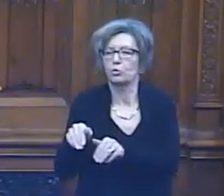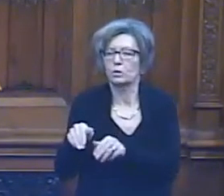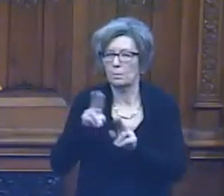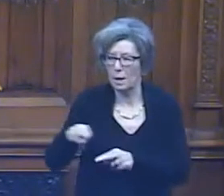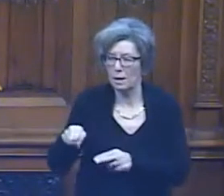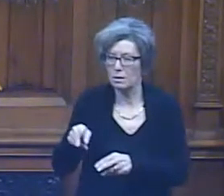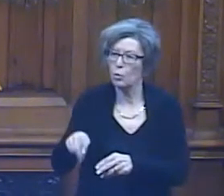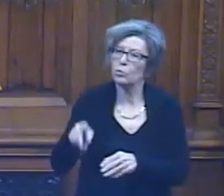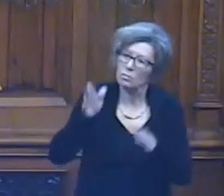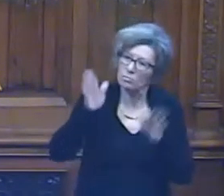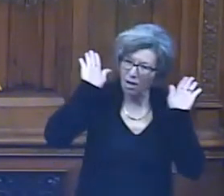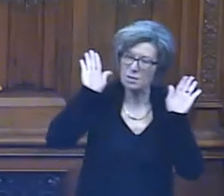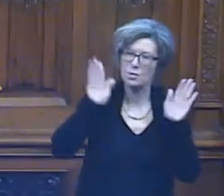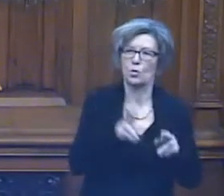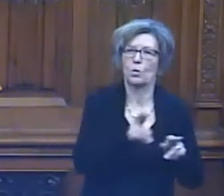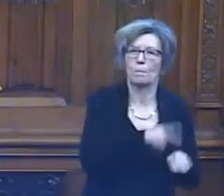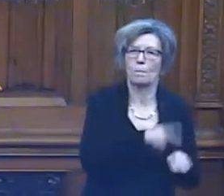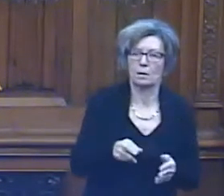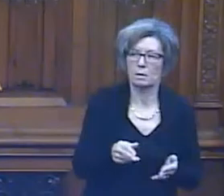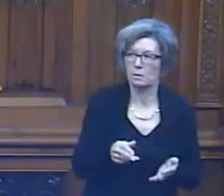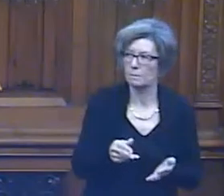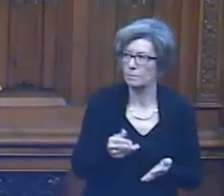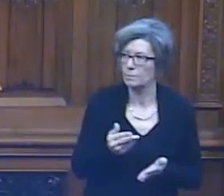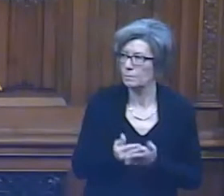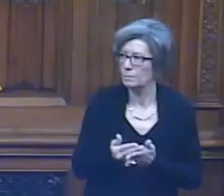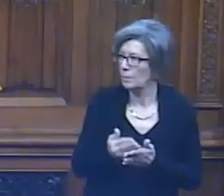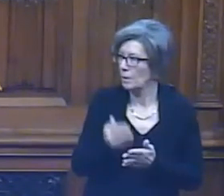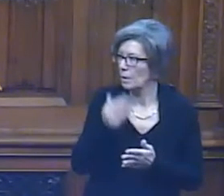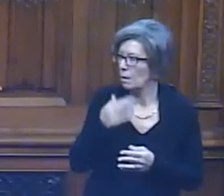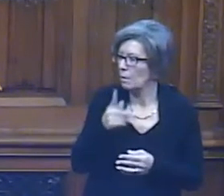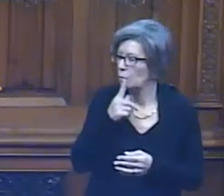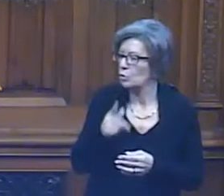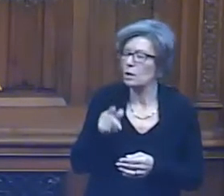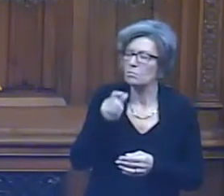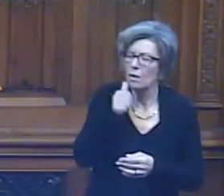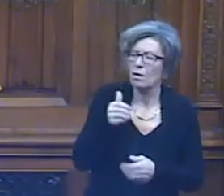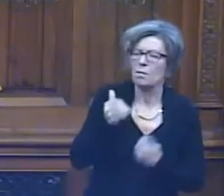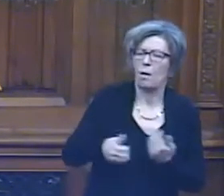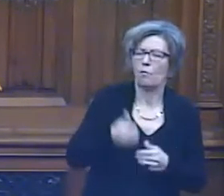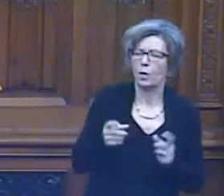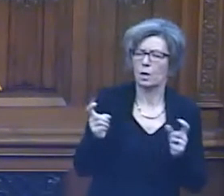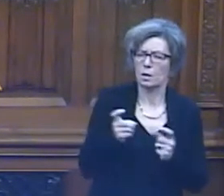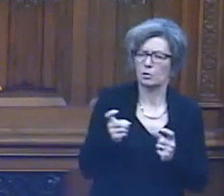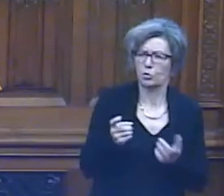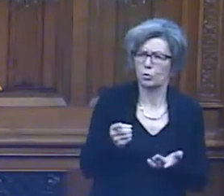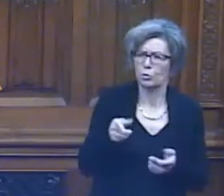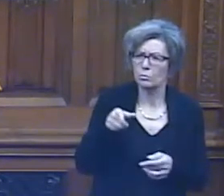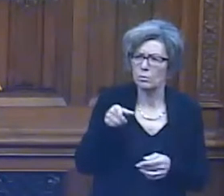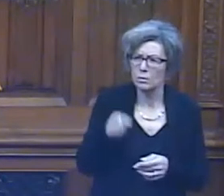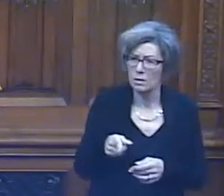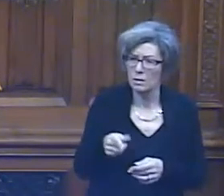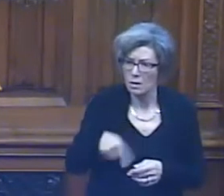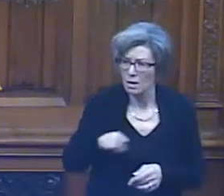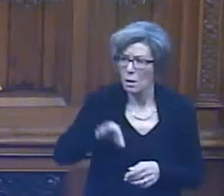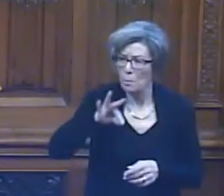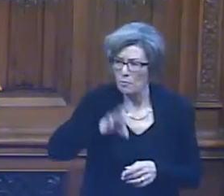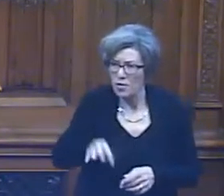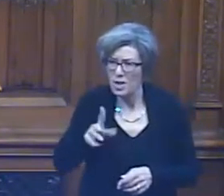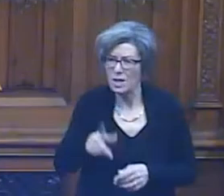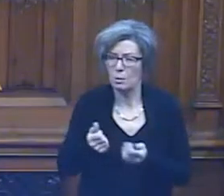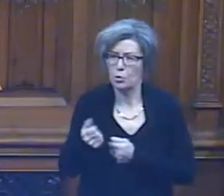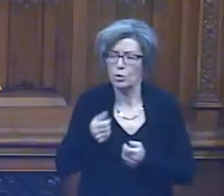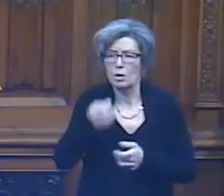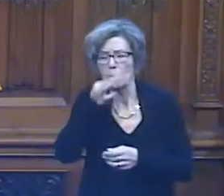für Asylberechtigte. Und ganz ehrlich, ich möchte hier eine unaufgeregte Diskussion. Ich glaube, wir haben die Verpflichtung als Politik, für